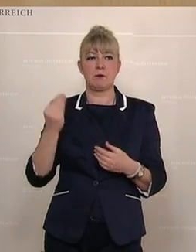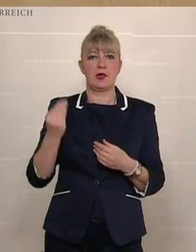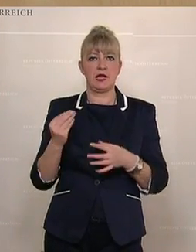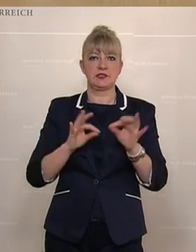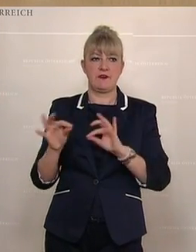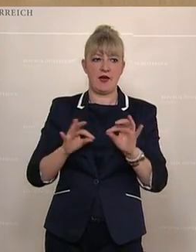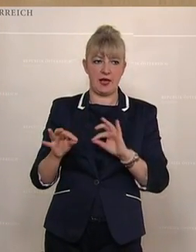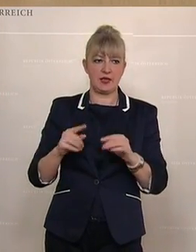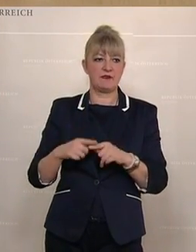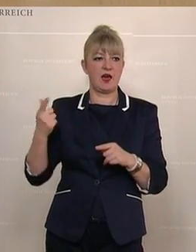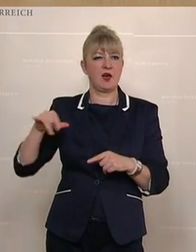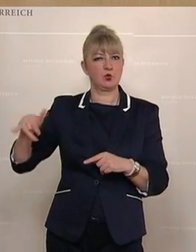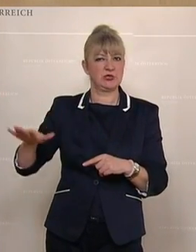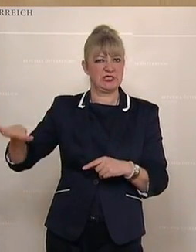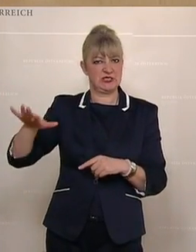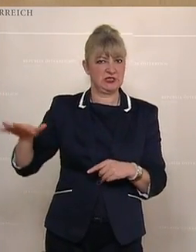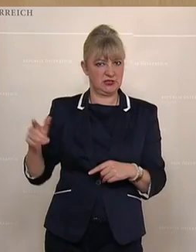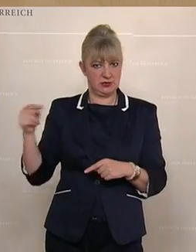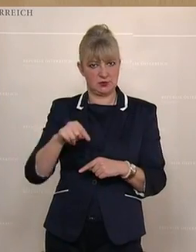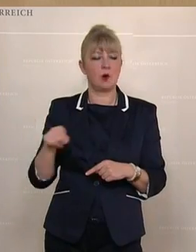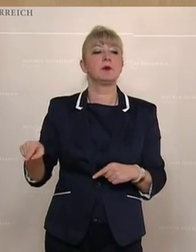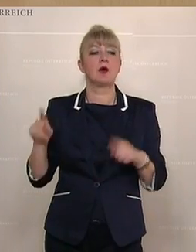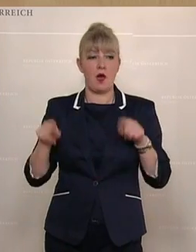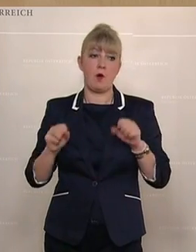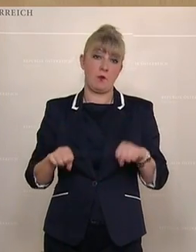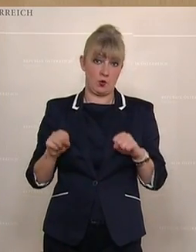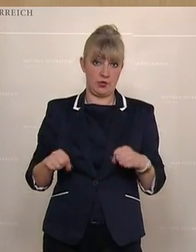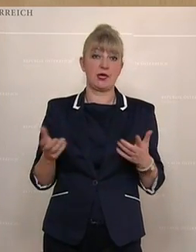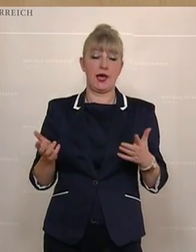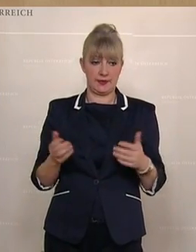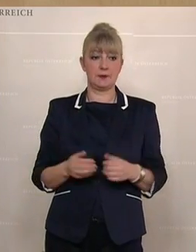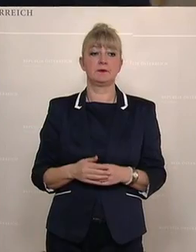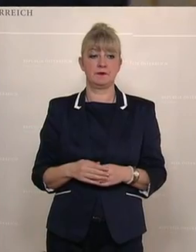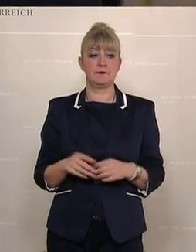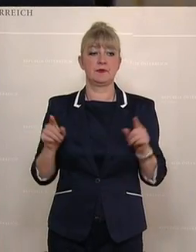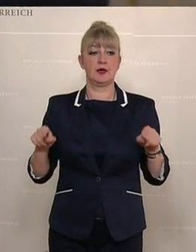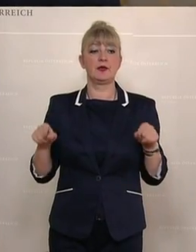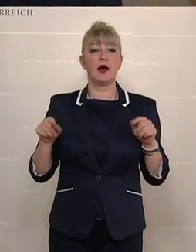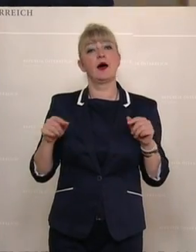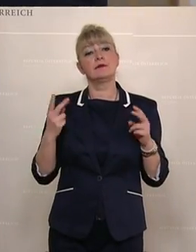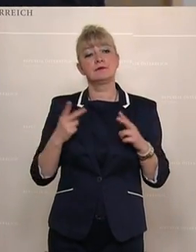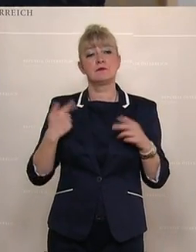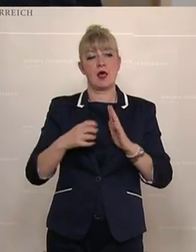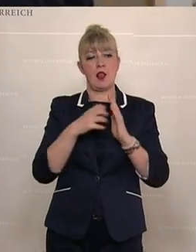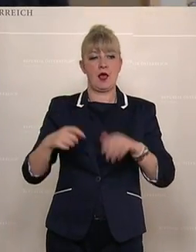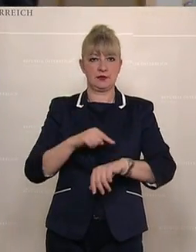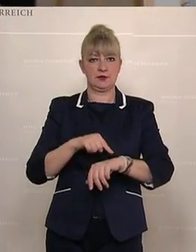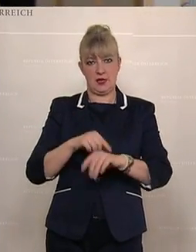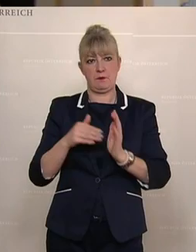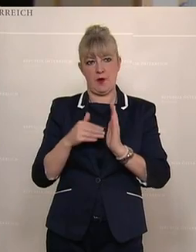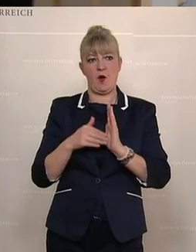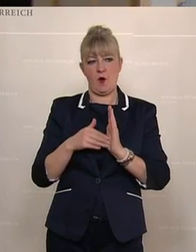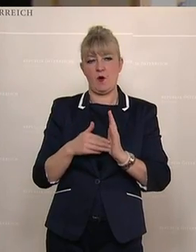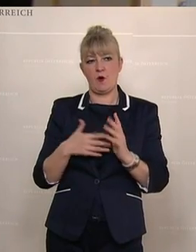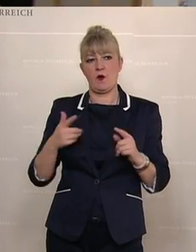Mandatsverfahren aus der Justiz kommend eingerichtet. Auch das ist eine Möglichkeit. Das wird aber trotzdem natürlich eine längere Zeit in Anspruch nehmen